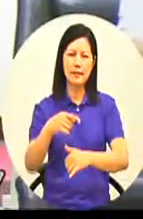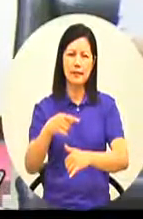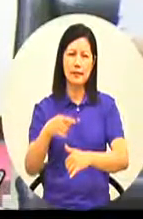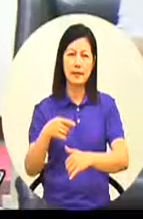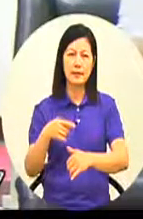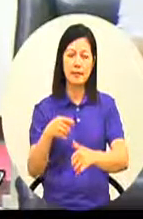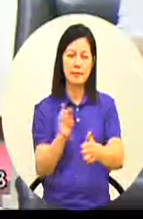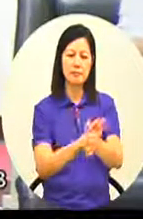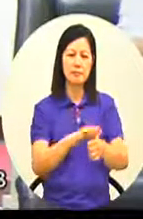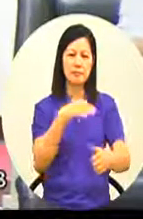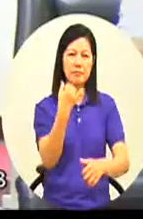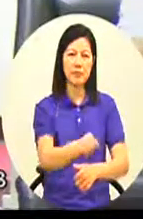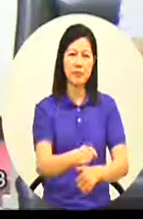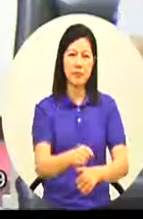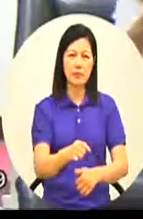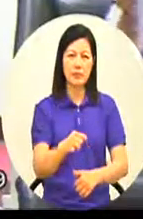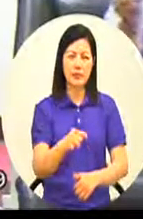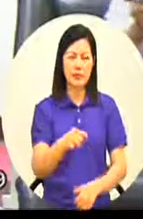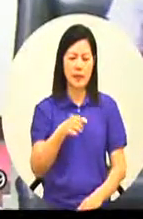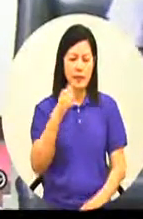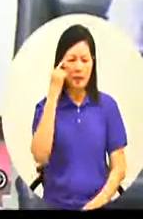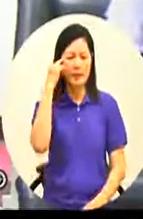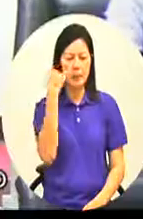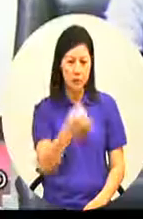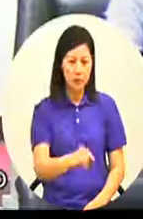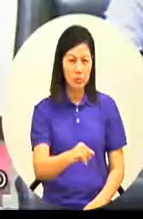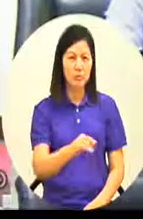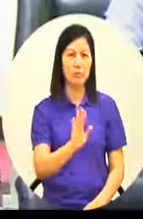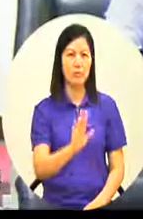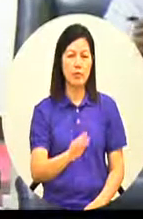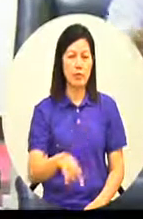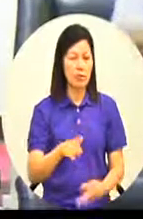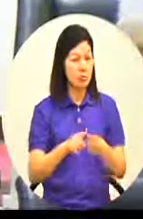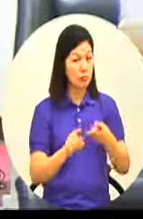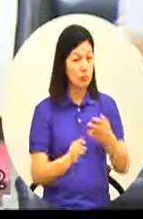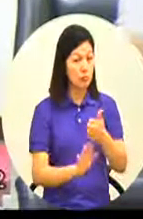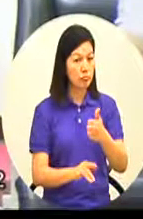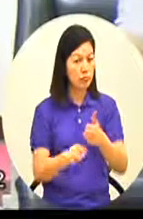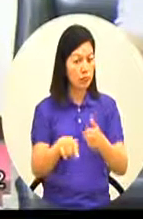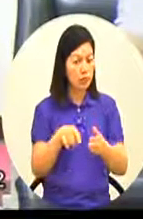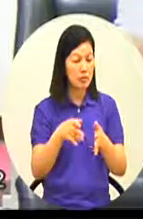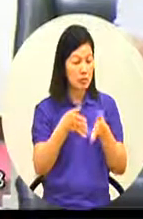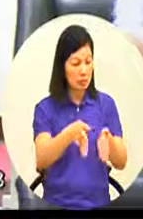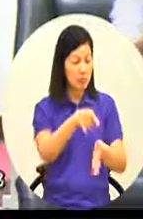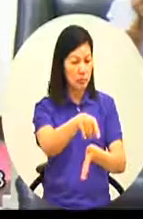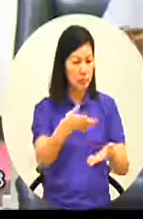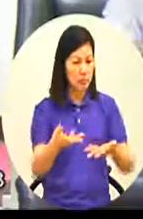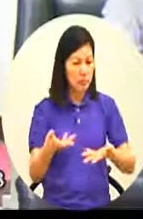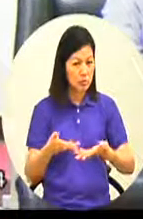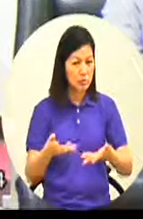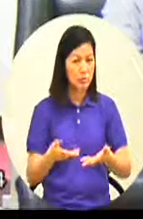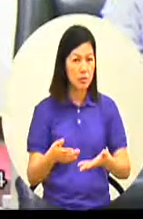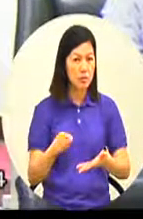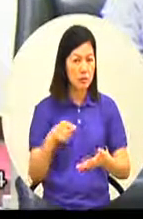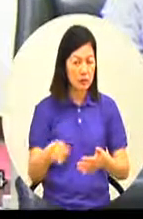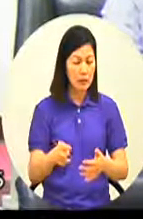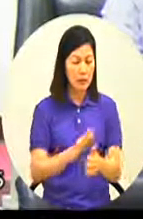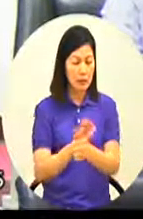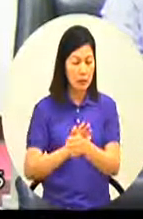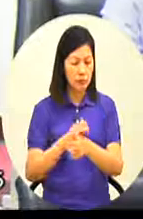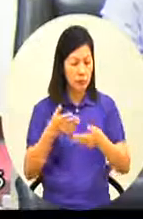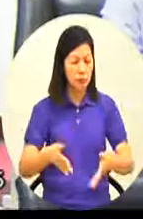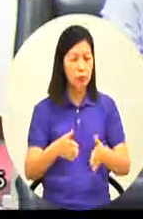那种观感，或是毋是啊？主委这个方面可以不可以来去？真的，服务是我们非常重